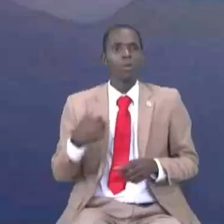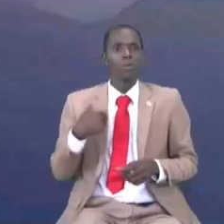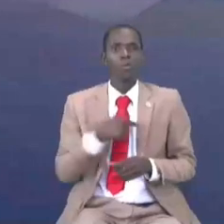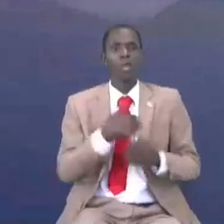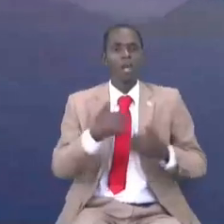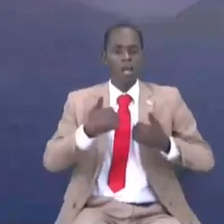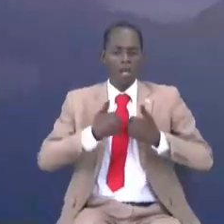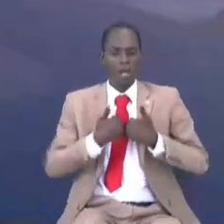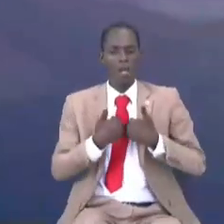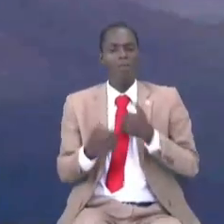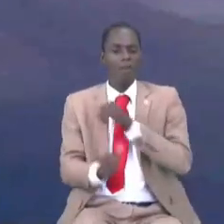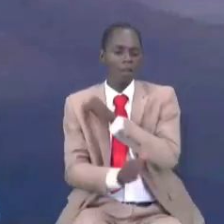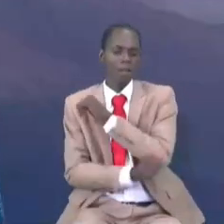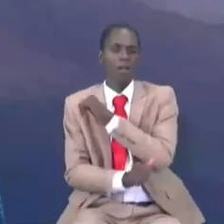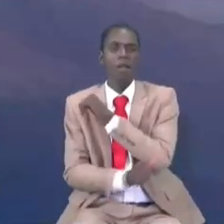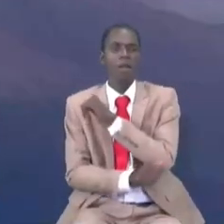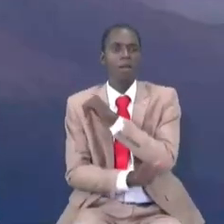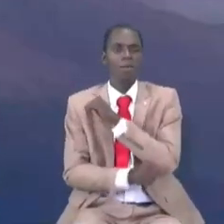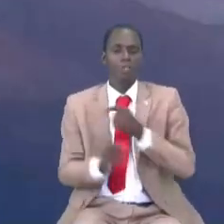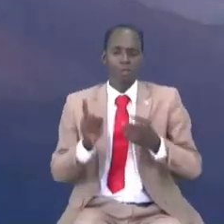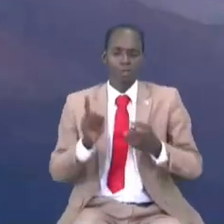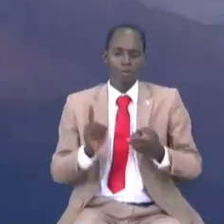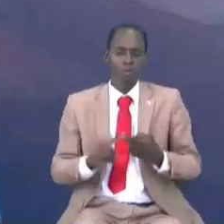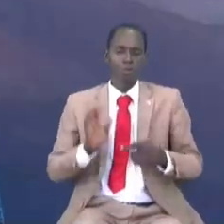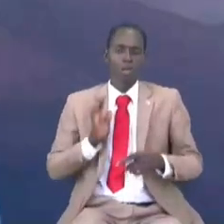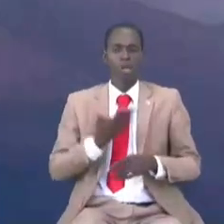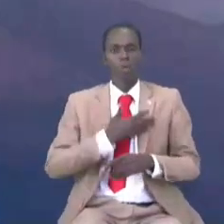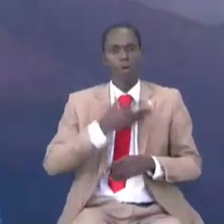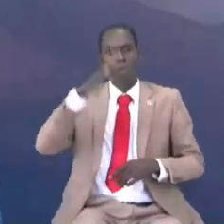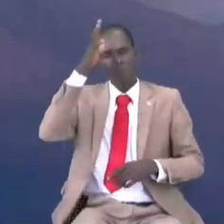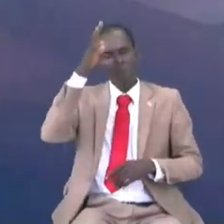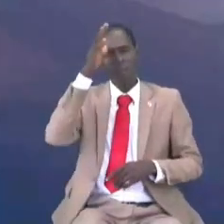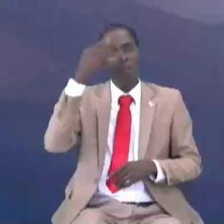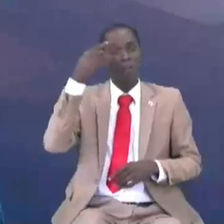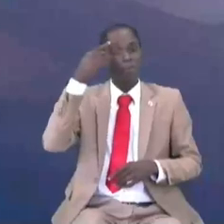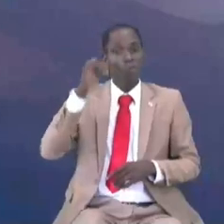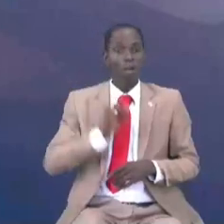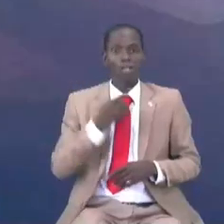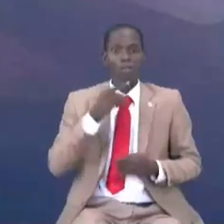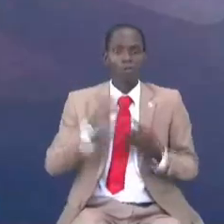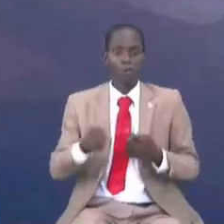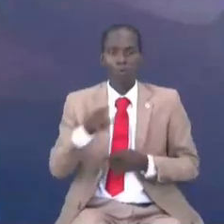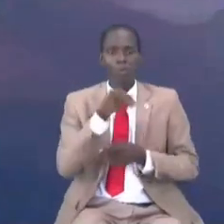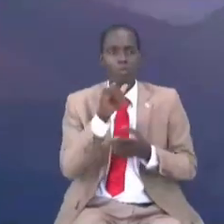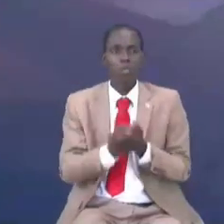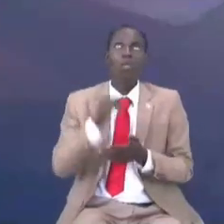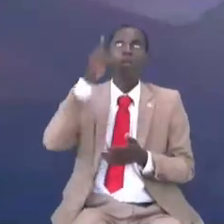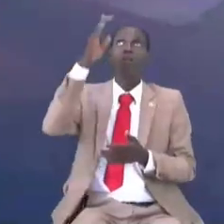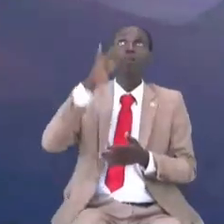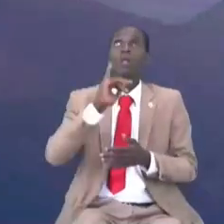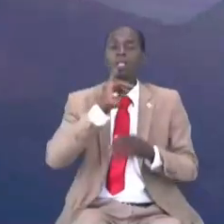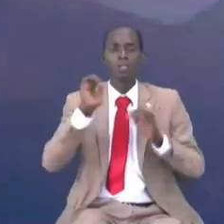Car je vous déclare que de ces pierres, Dieu peut susciter des enfants à